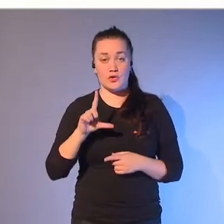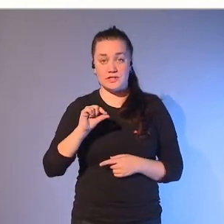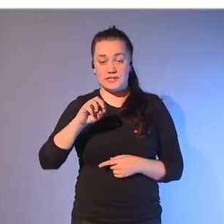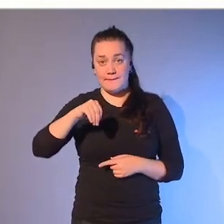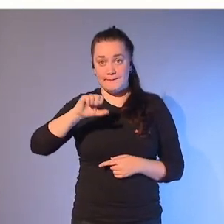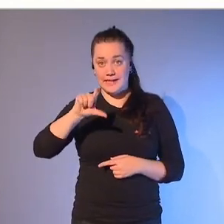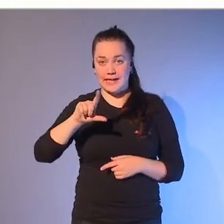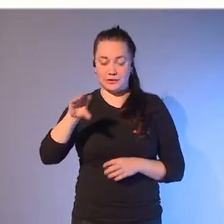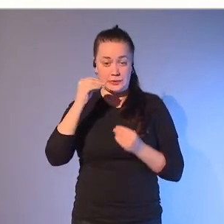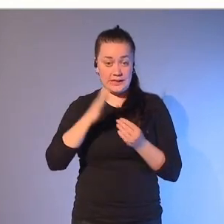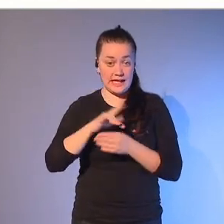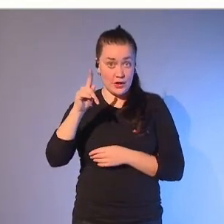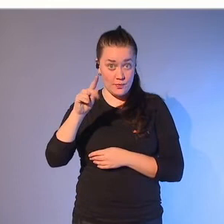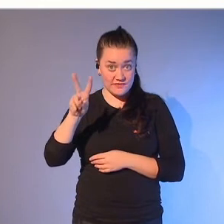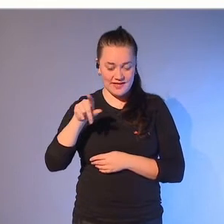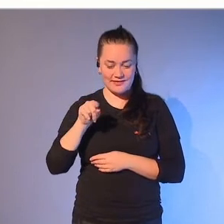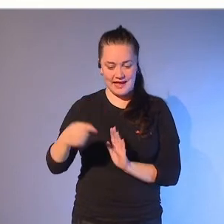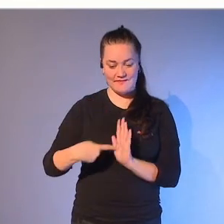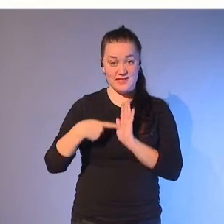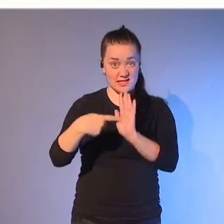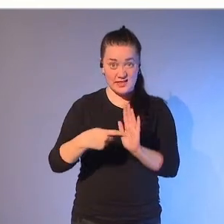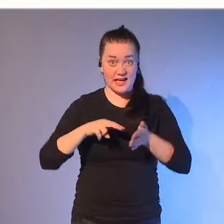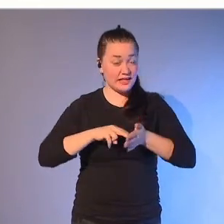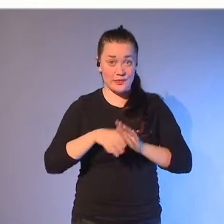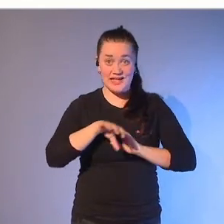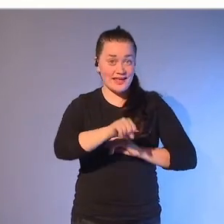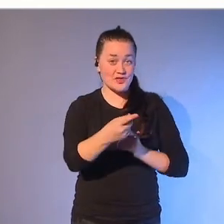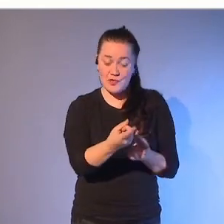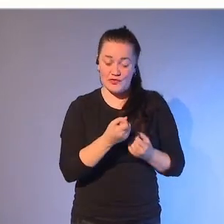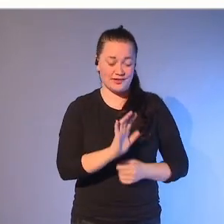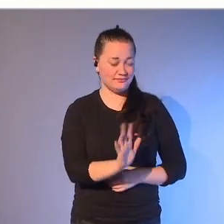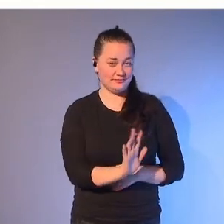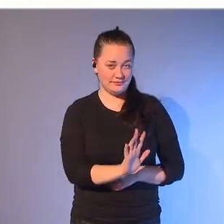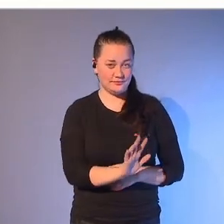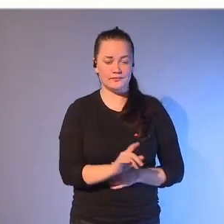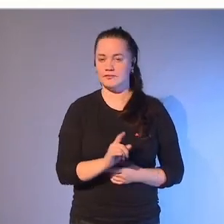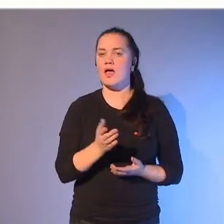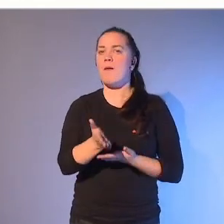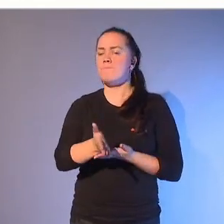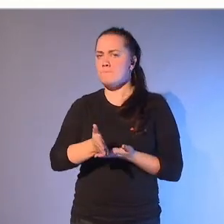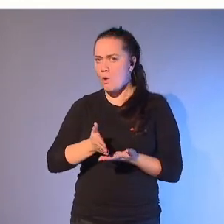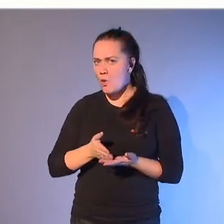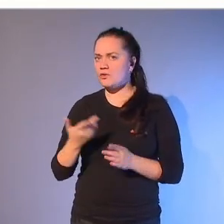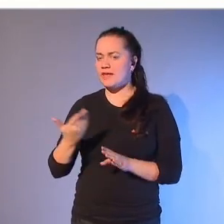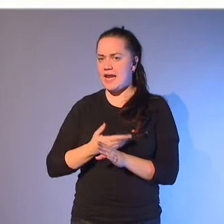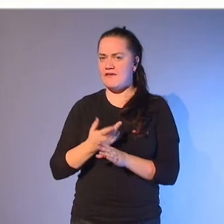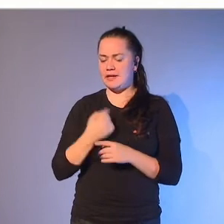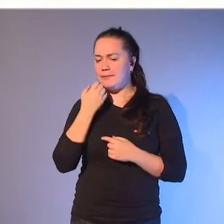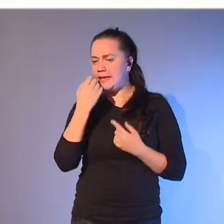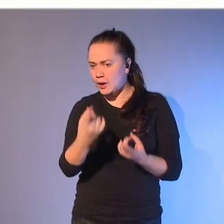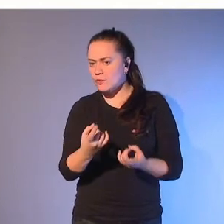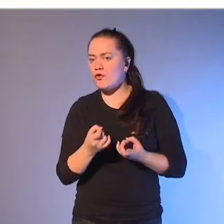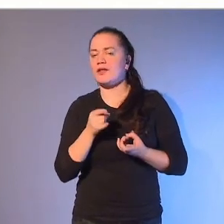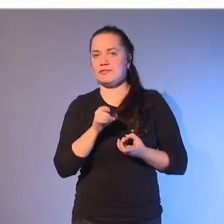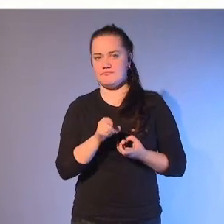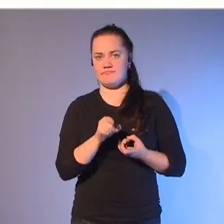Kromsvik at det er faktisk ikke teknologitilgangen som er utfordringen. Det er måten elevene blir utfordret på